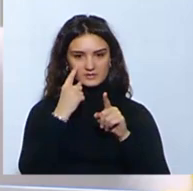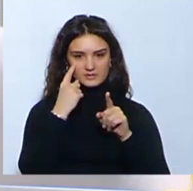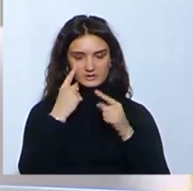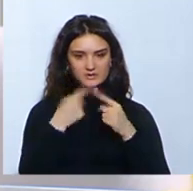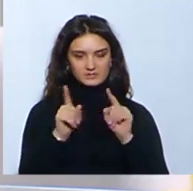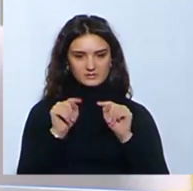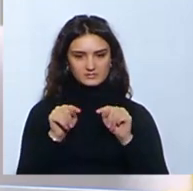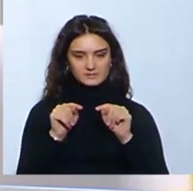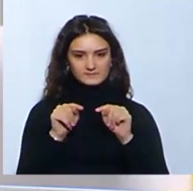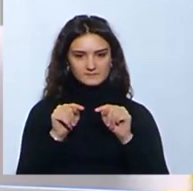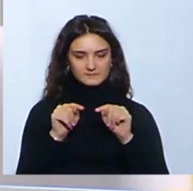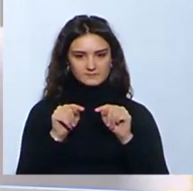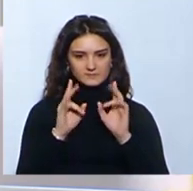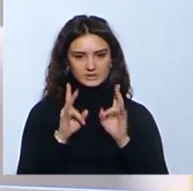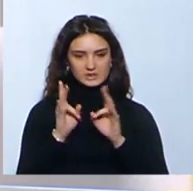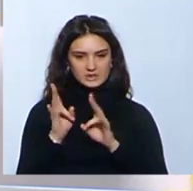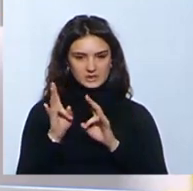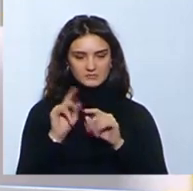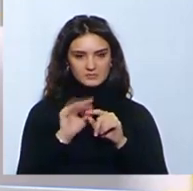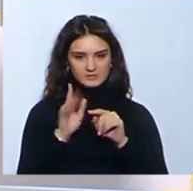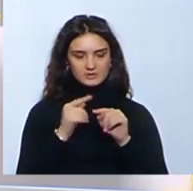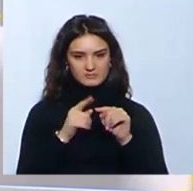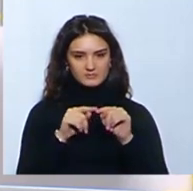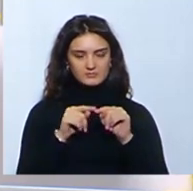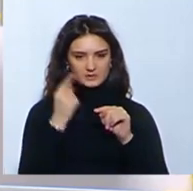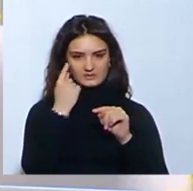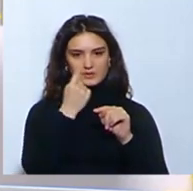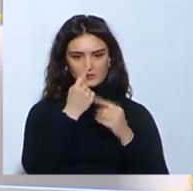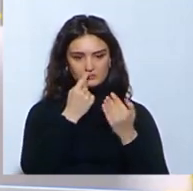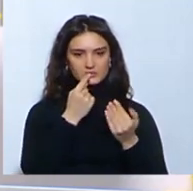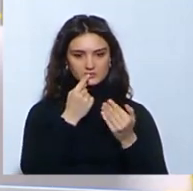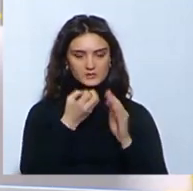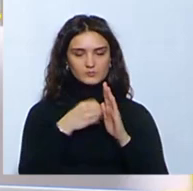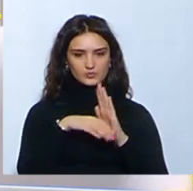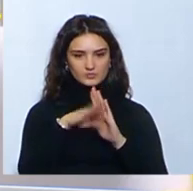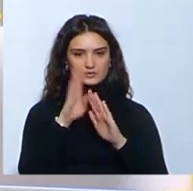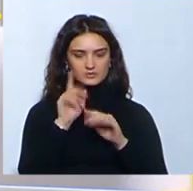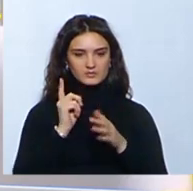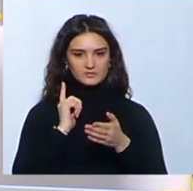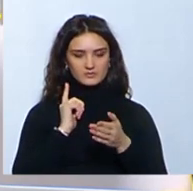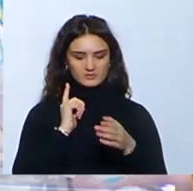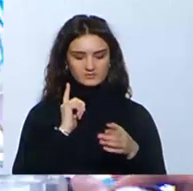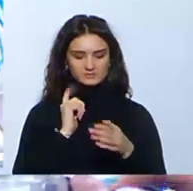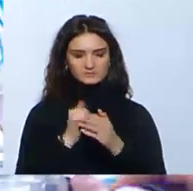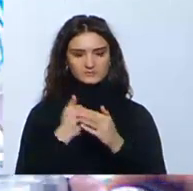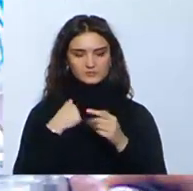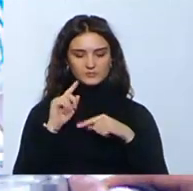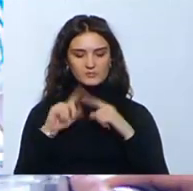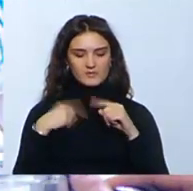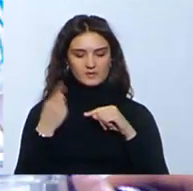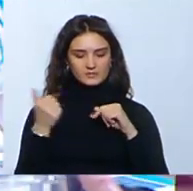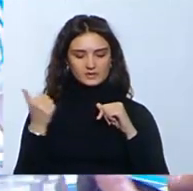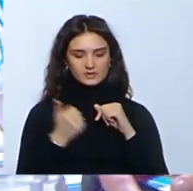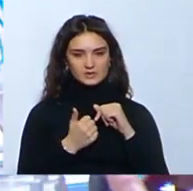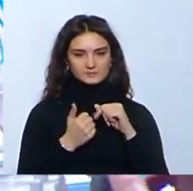სხვა დაზიანებებს გამოიწვევს ფუნქციურს, მაშინ მხედველობის მკვეთრად გაუმჯობესებას ველოდებით. ჩვენ მომავალ